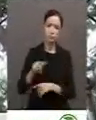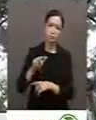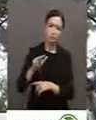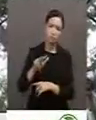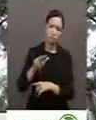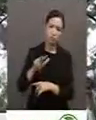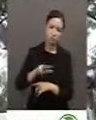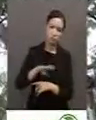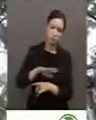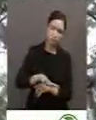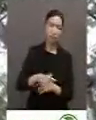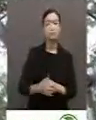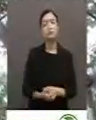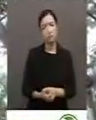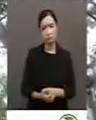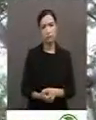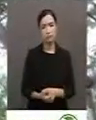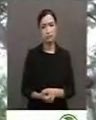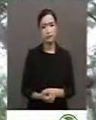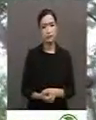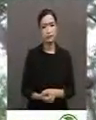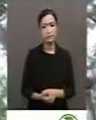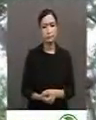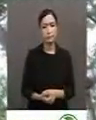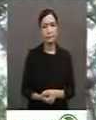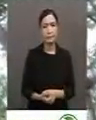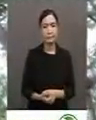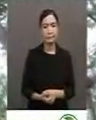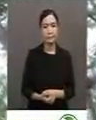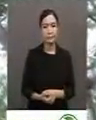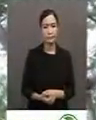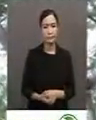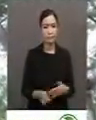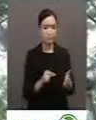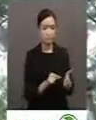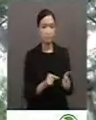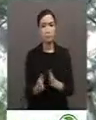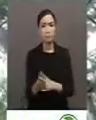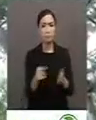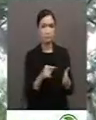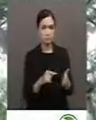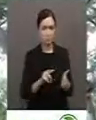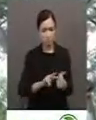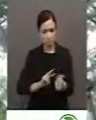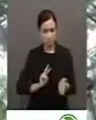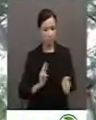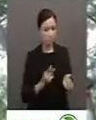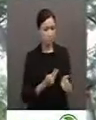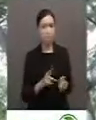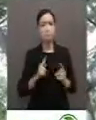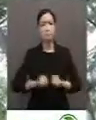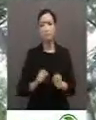บหาเล็กมุ้งแล้ง ก็เลย ช่วง ปลาเลยปรับสภาพบ่ได้บ่จังได